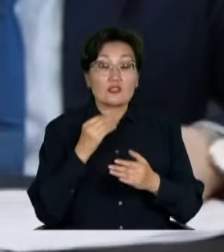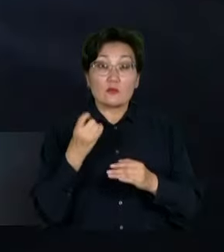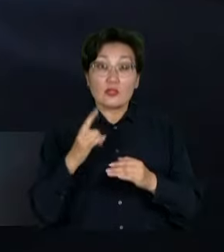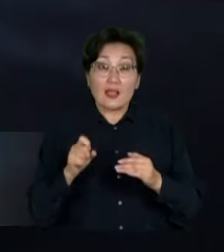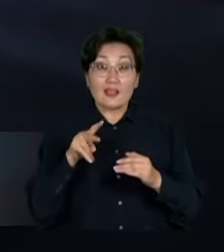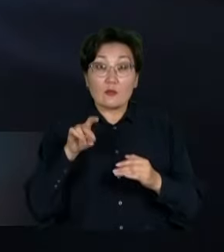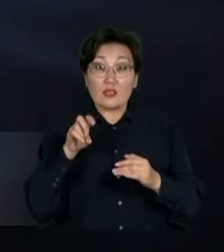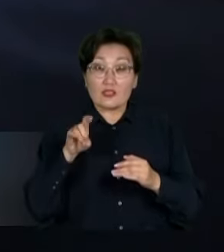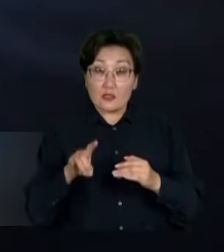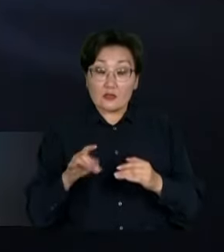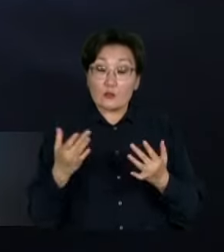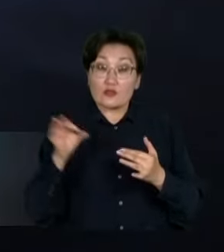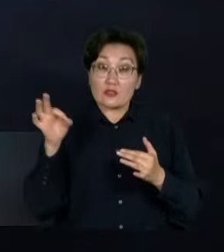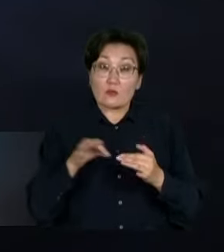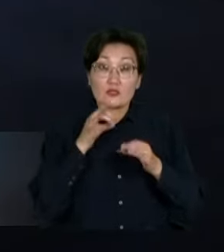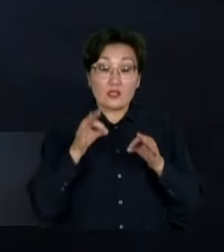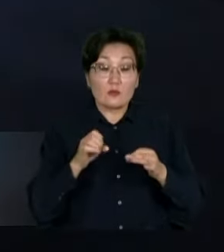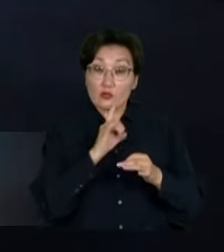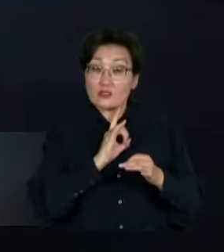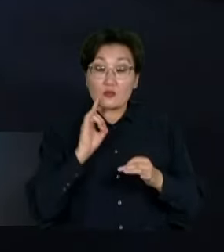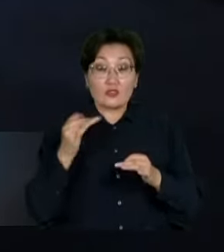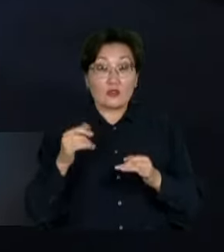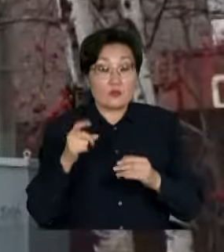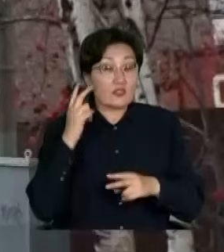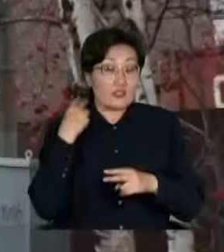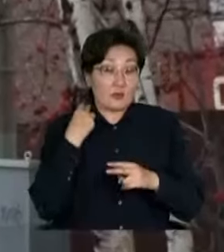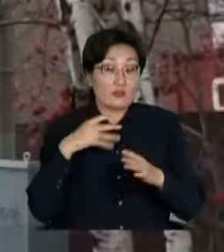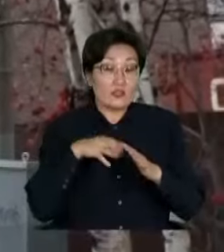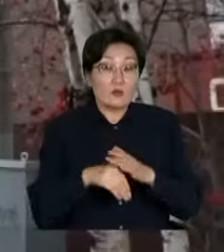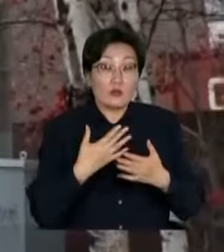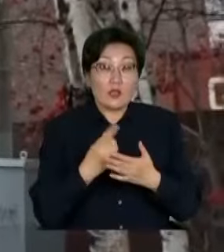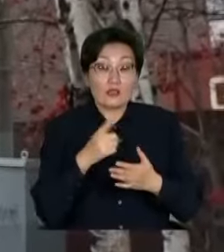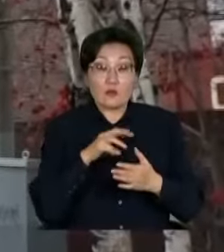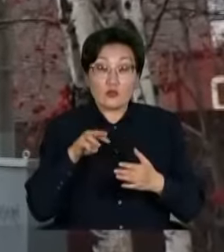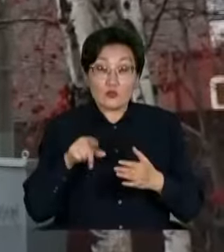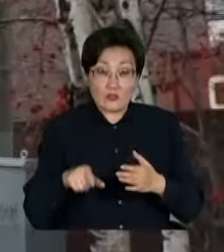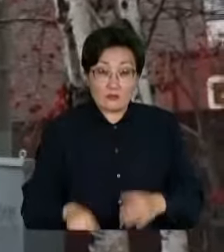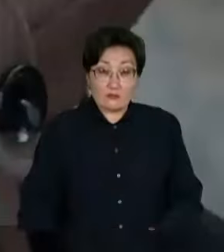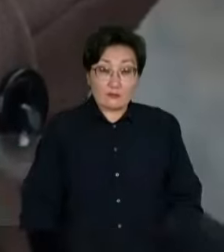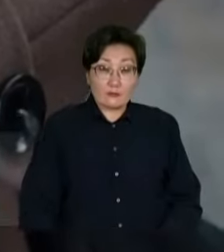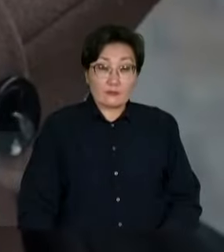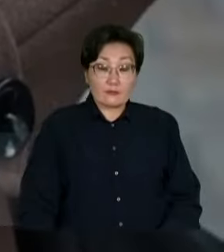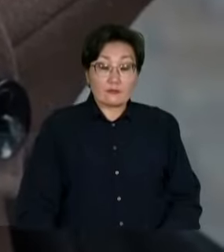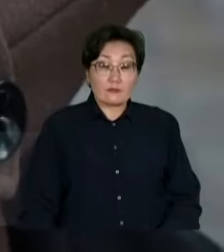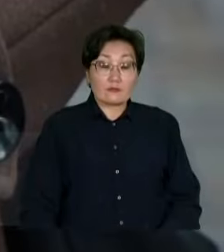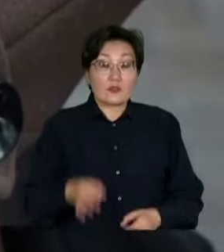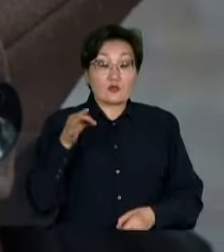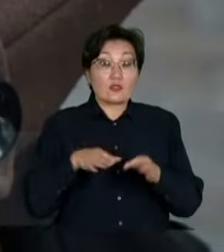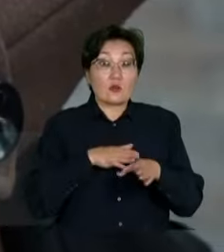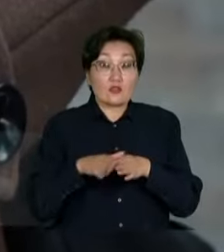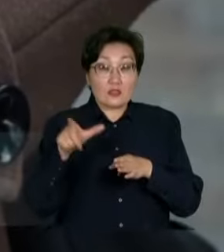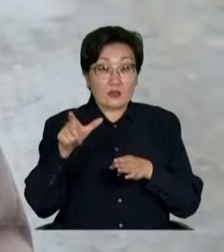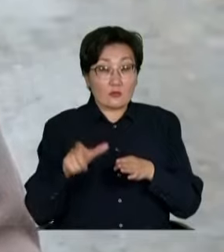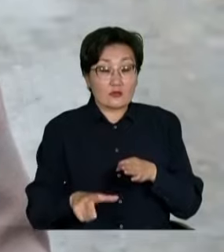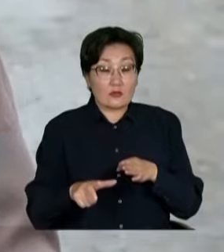алименты в какой-то момент по словам женщины его задолженность составила почти миллион тенге судебный исполнитель